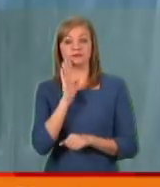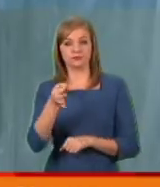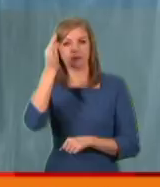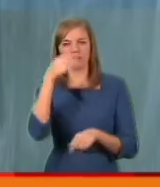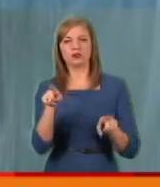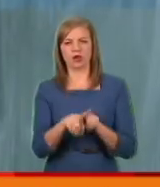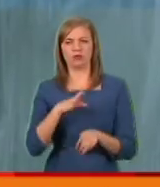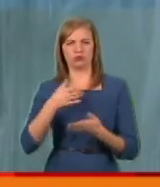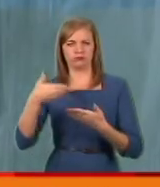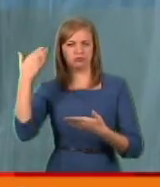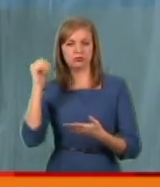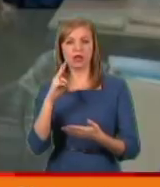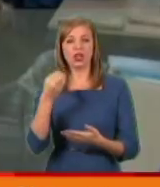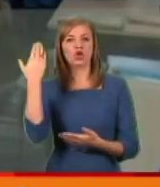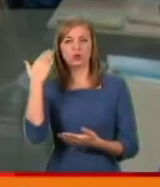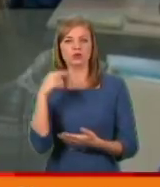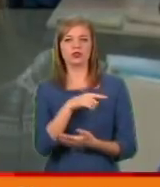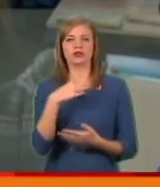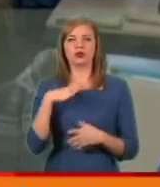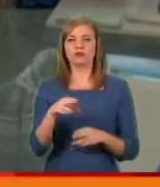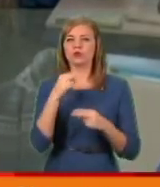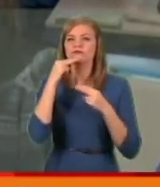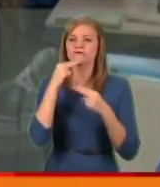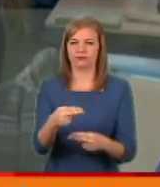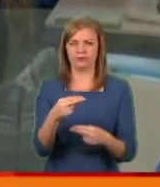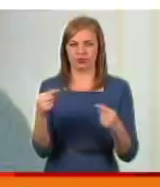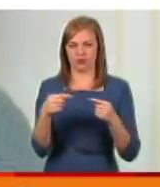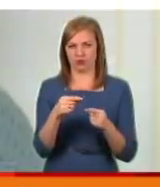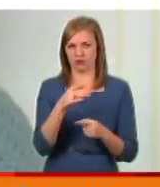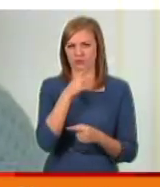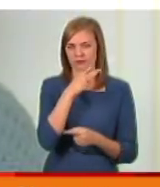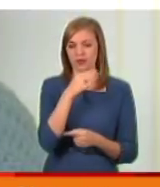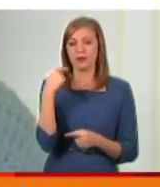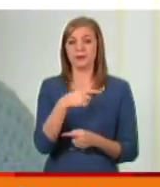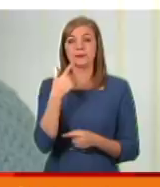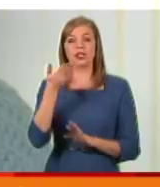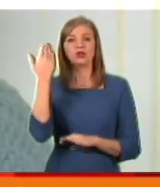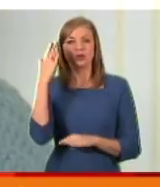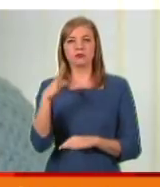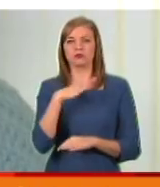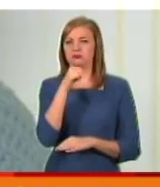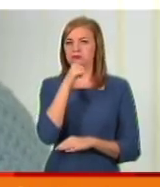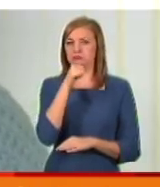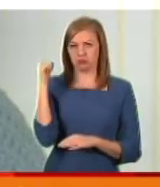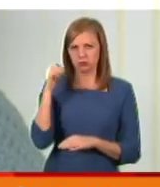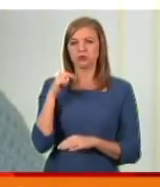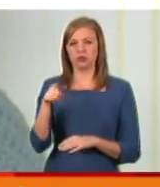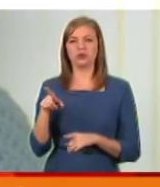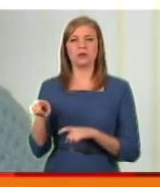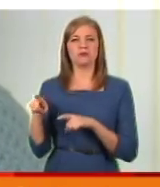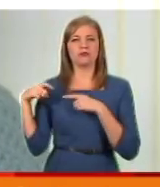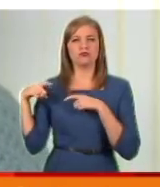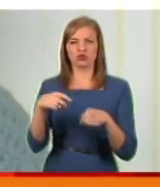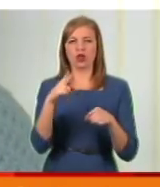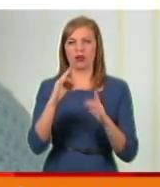таке траплялося і раніше, от тільки тоді вона не приділила цьому достатньої уваги. Це було в тому році, вона